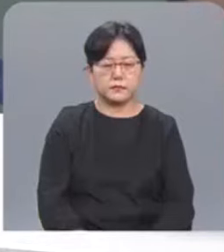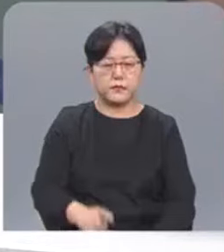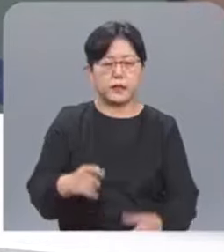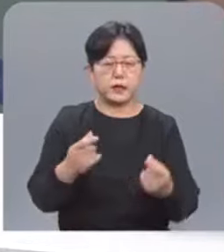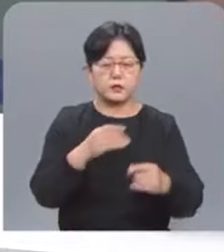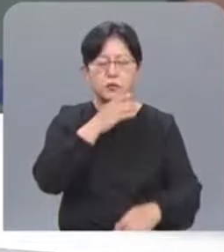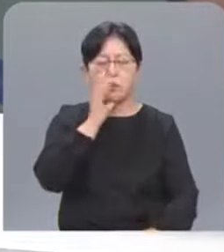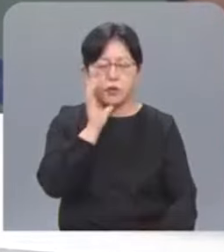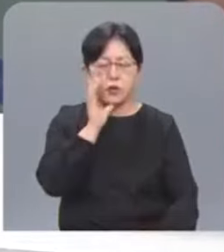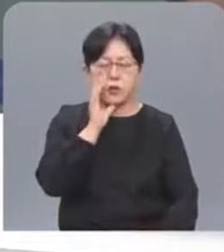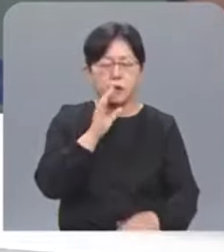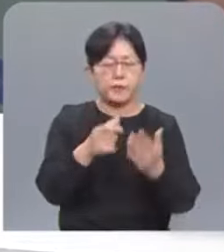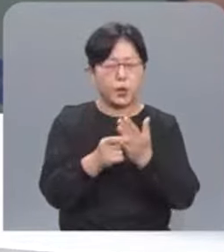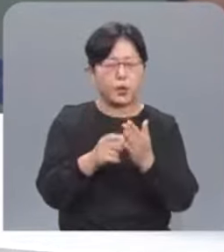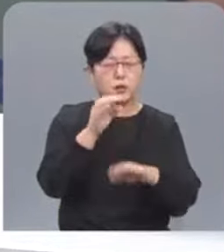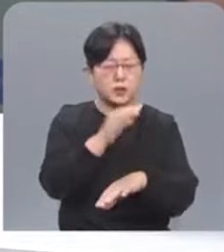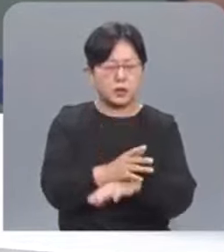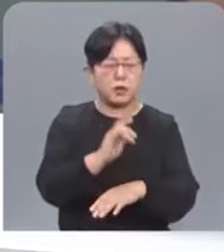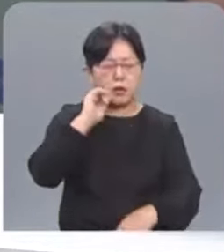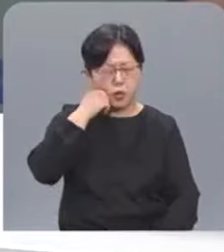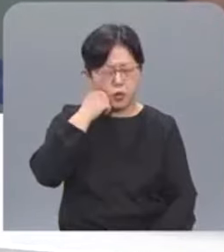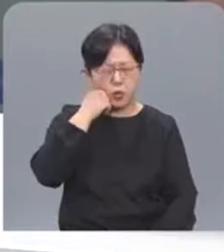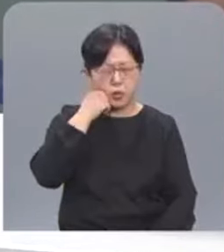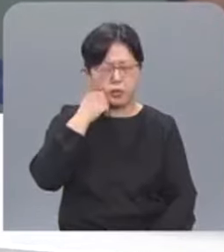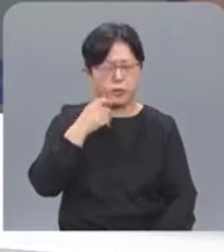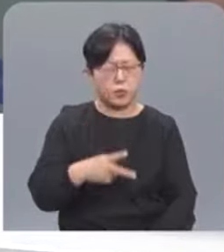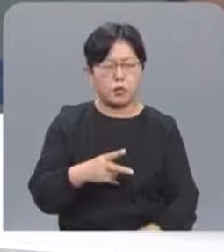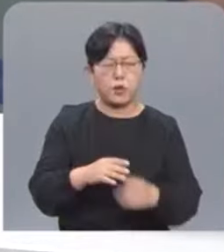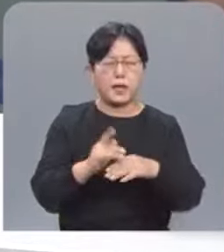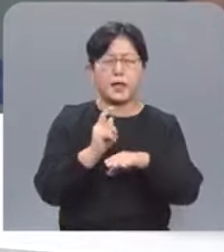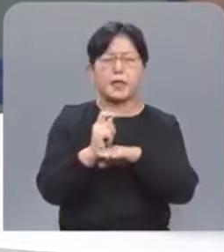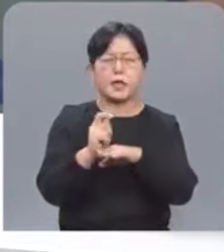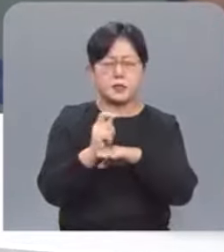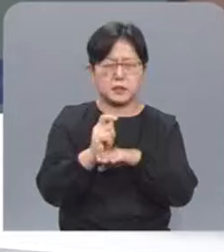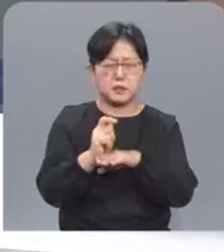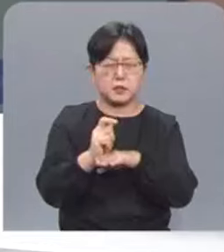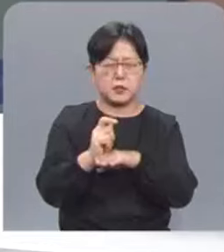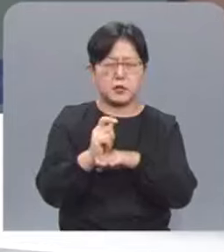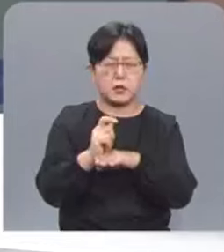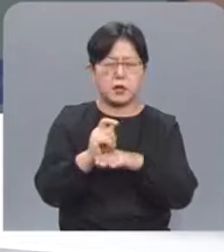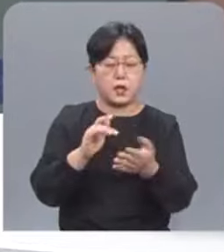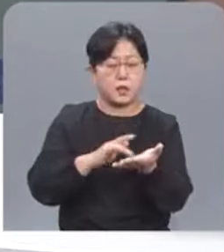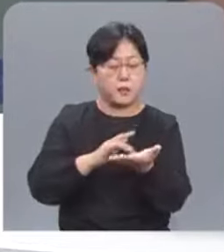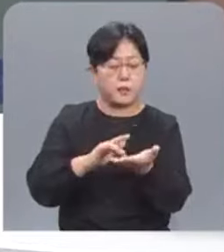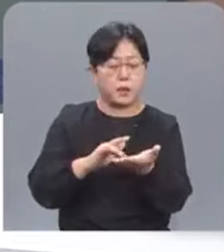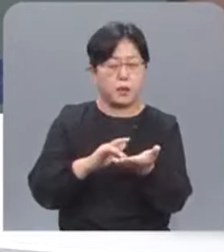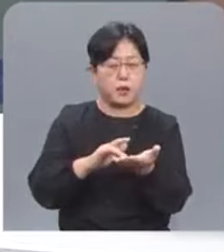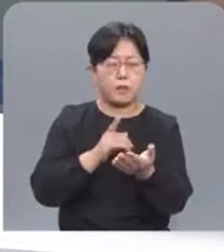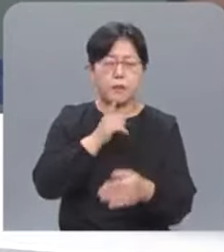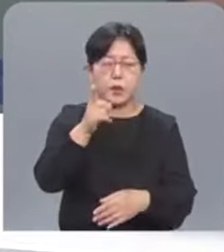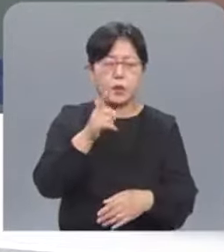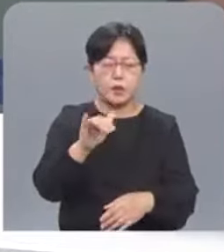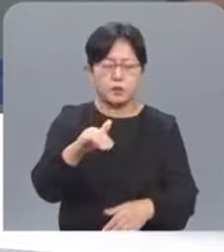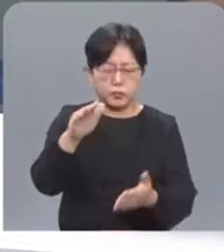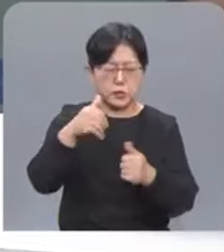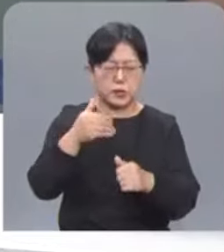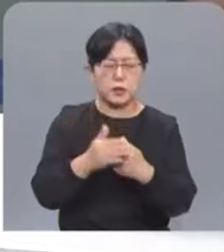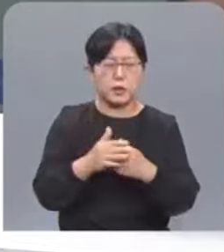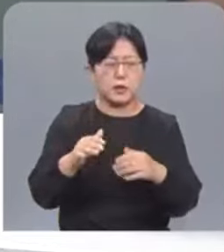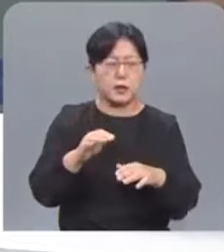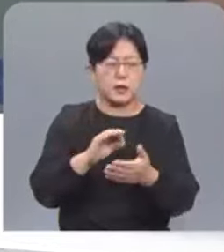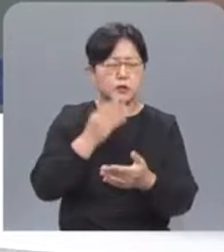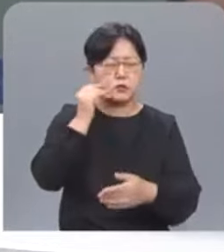네, 이렇게 노년층은 표 구하기만 어려운 것은 아닙니다. 요즘은 택시도 스마트폰 앱으로 호출하는 경우가 많다 보니